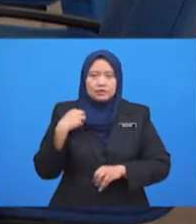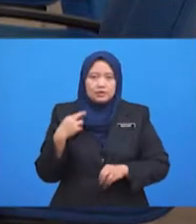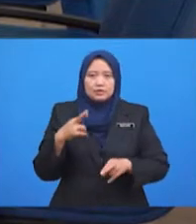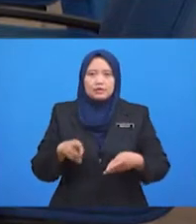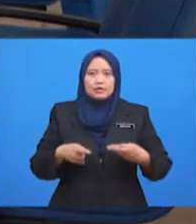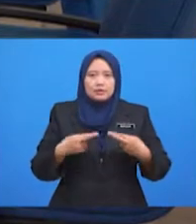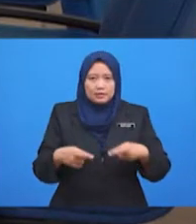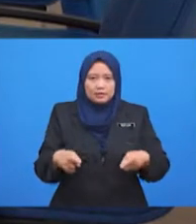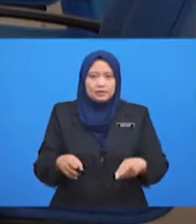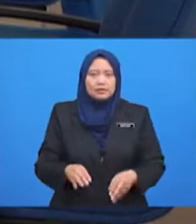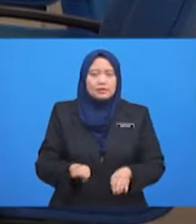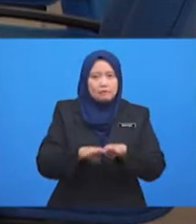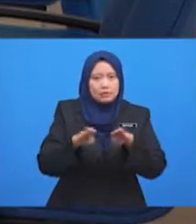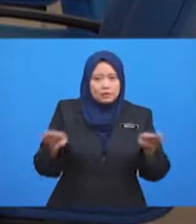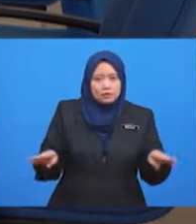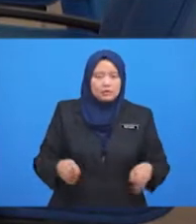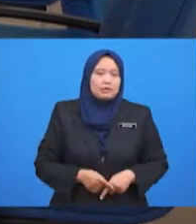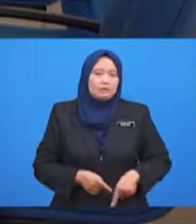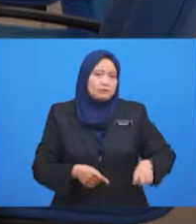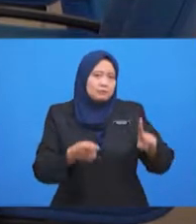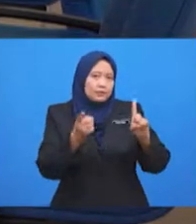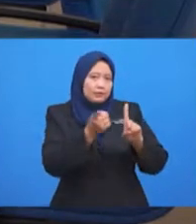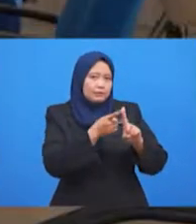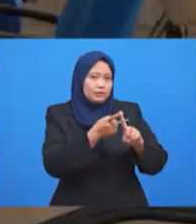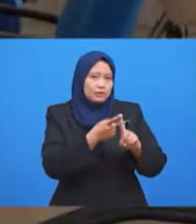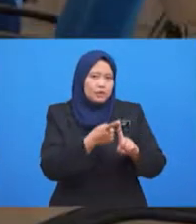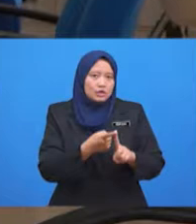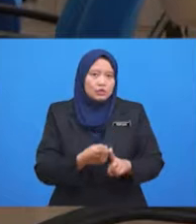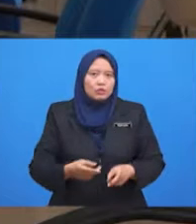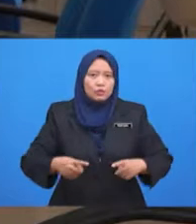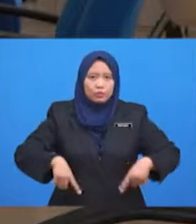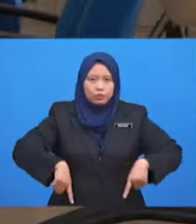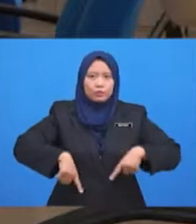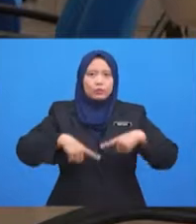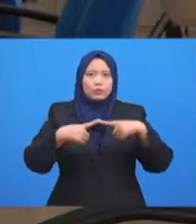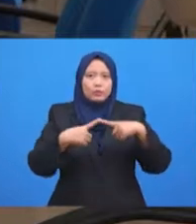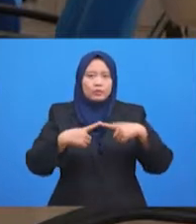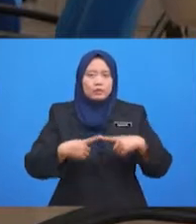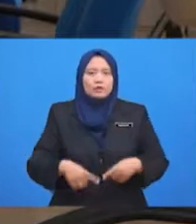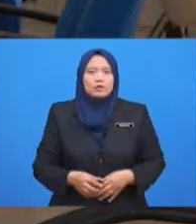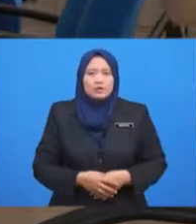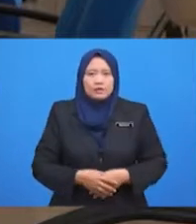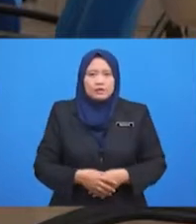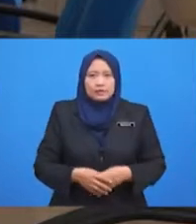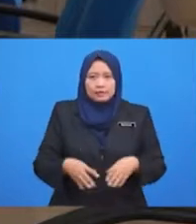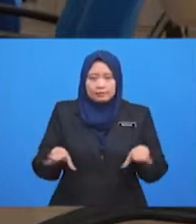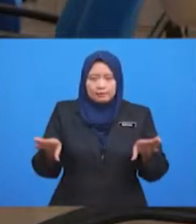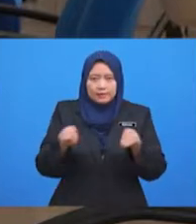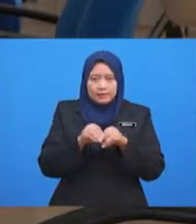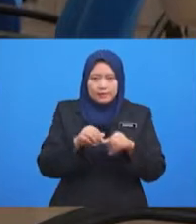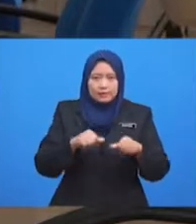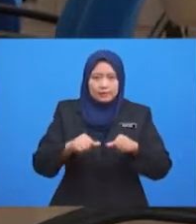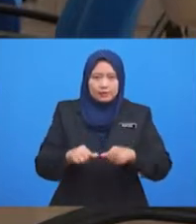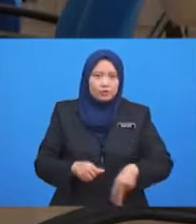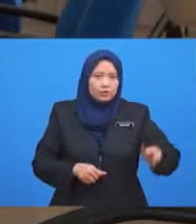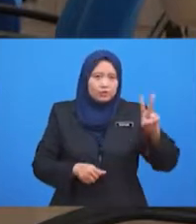Proses yang pertama bertujuan untuk merangsang penyerapan bahan aktif, Proses yang kedua, merangsang